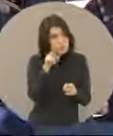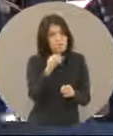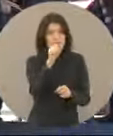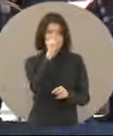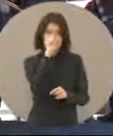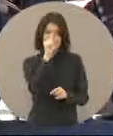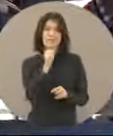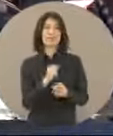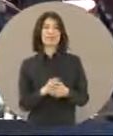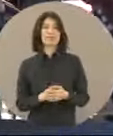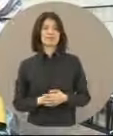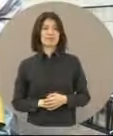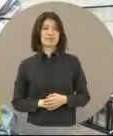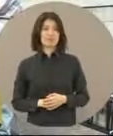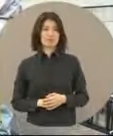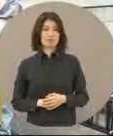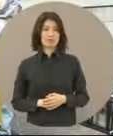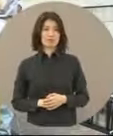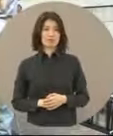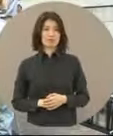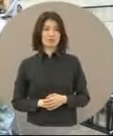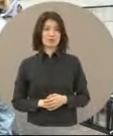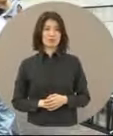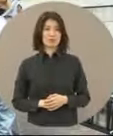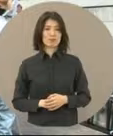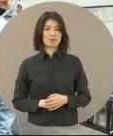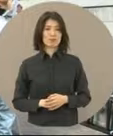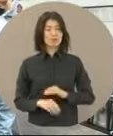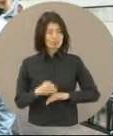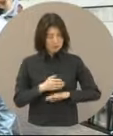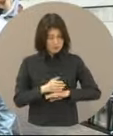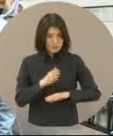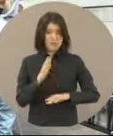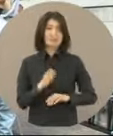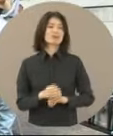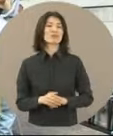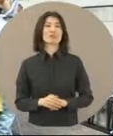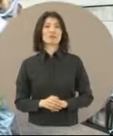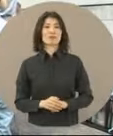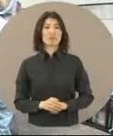目してみると楽しさが倍増すると思います。 ありがとうございます。